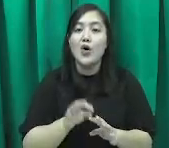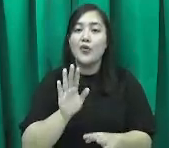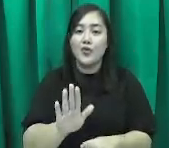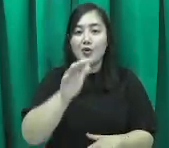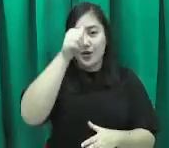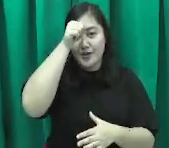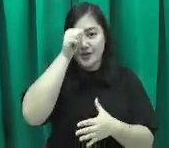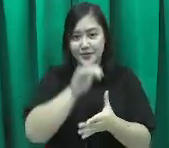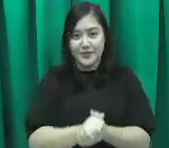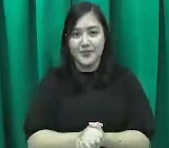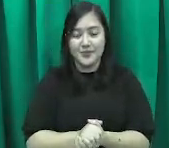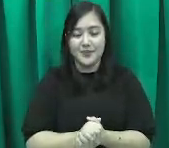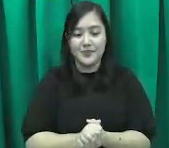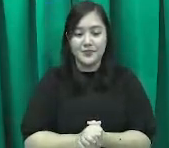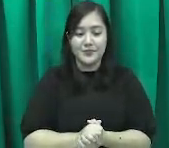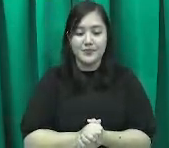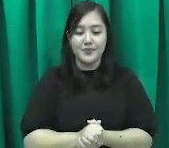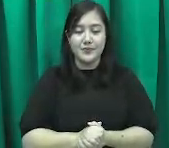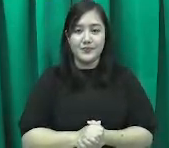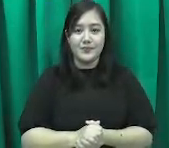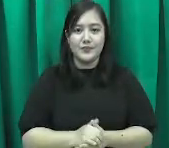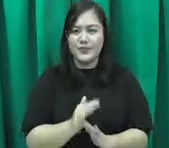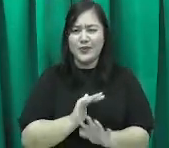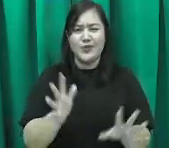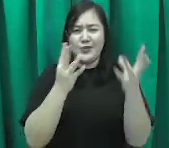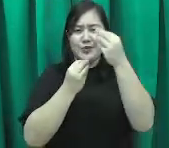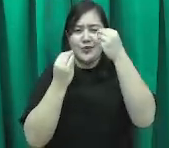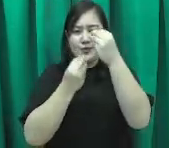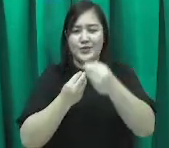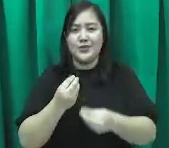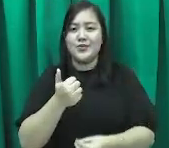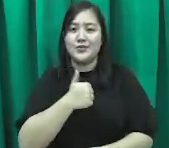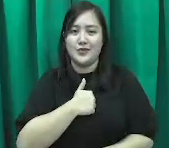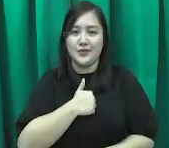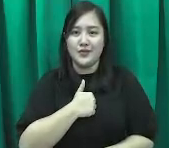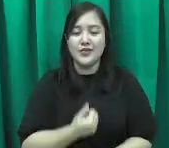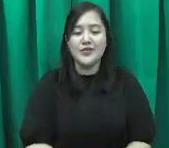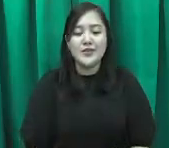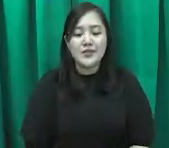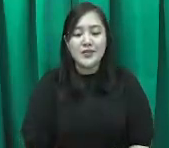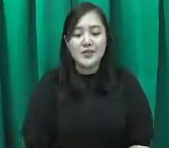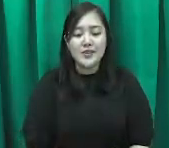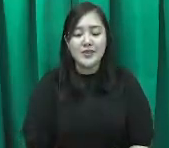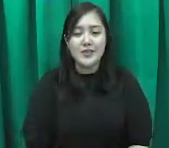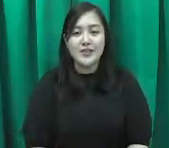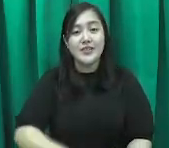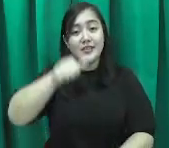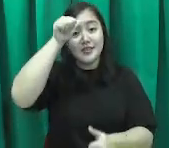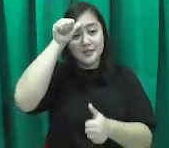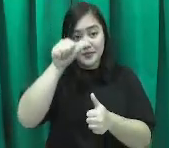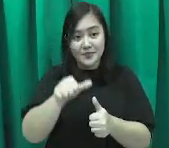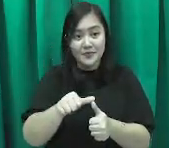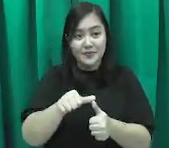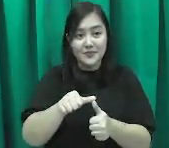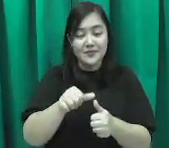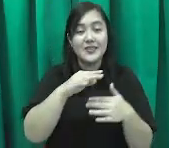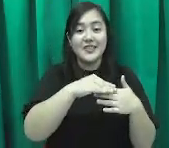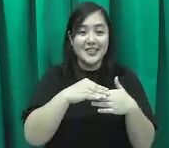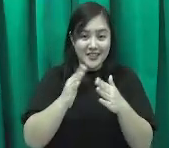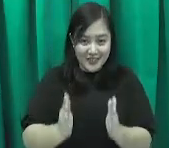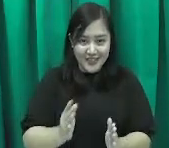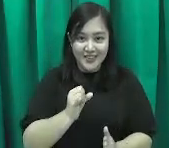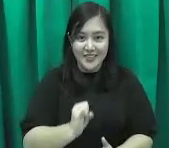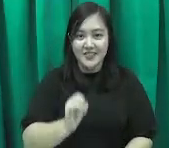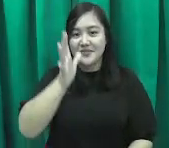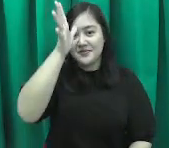nating pagguluguluhin yung ating mga responsibility at yung ating role sa family. Yeah. Tandaan natin, ang leader ang ating asawang